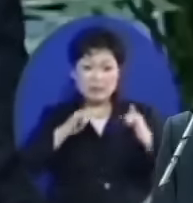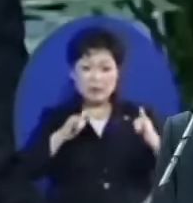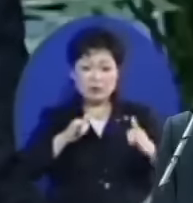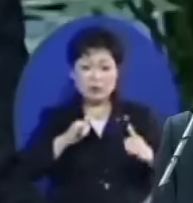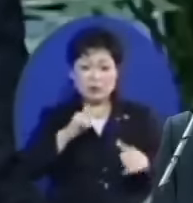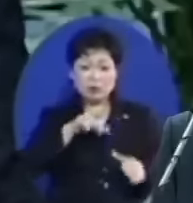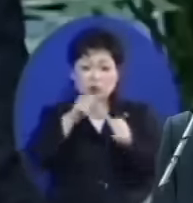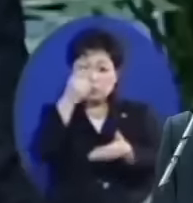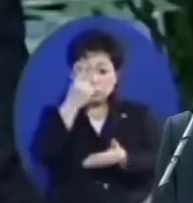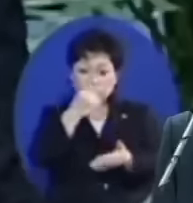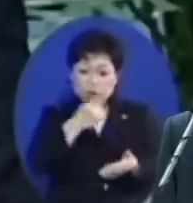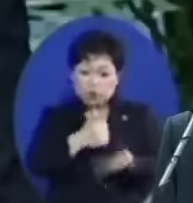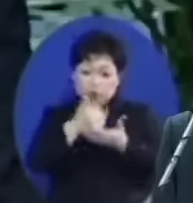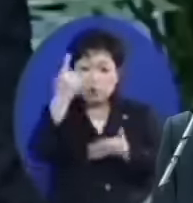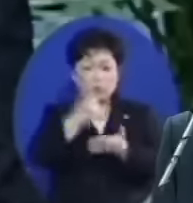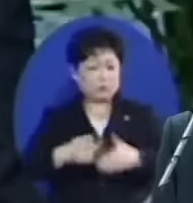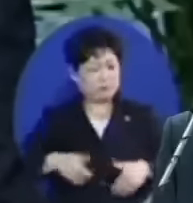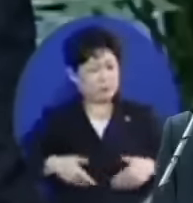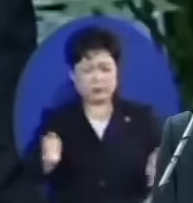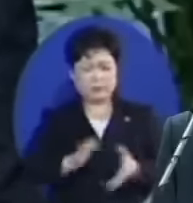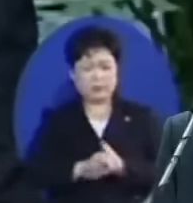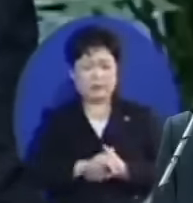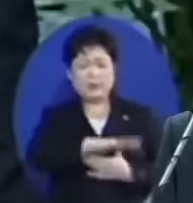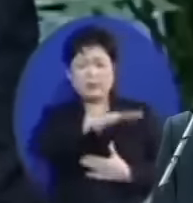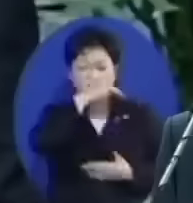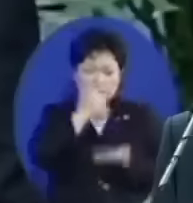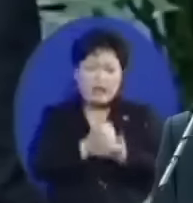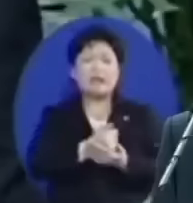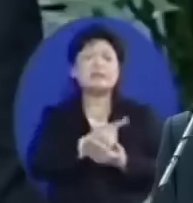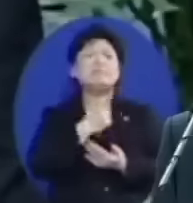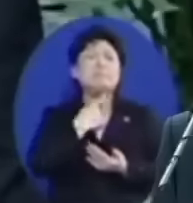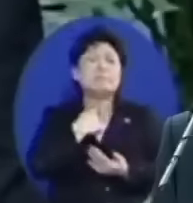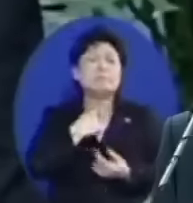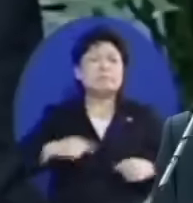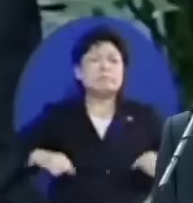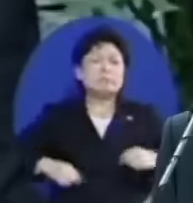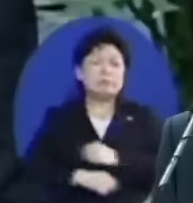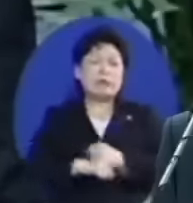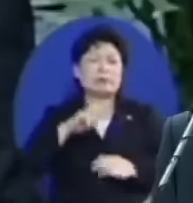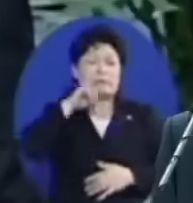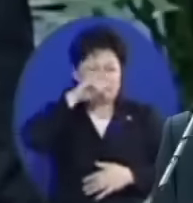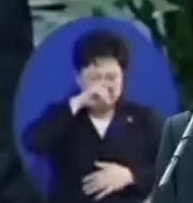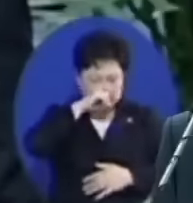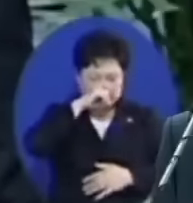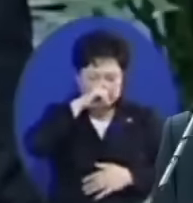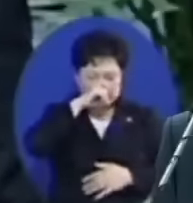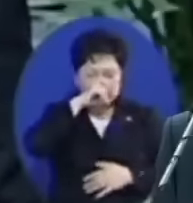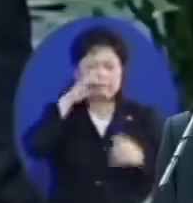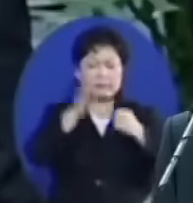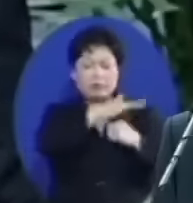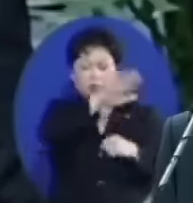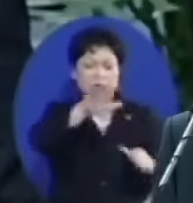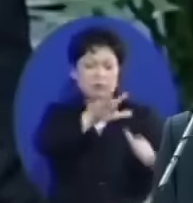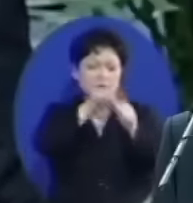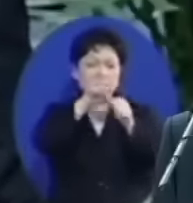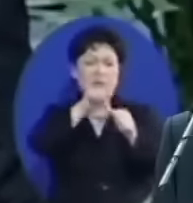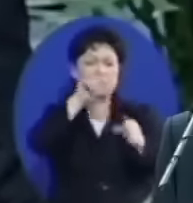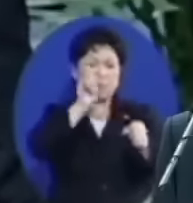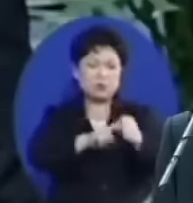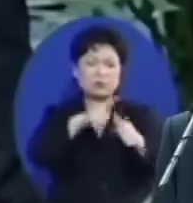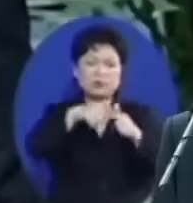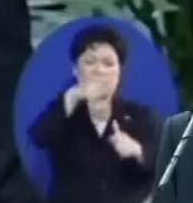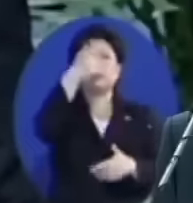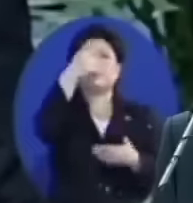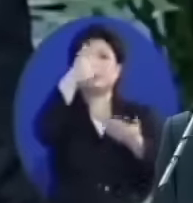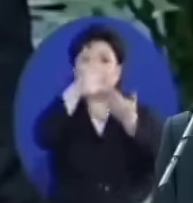것입니다. 우리는 다 죄를 짓고 불의하고 추악하고 더러운 사람입니다. 그렇기 때문에 우리를 건지기 위해서 예수님이 오신